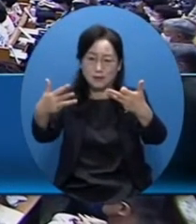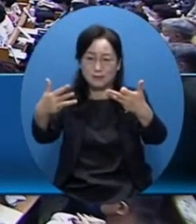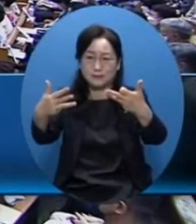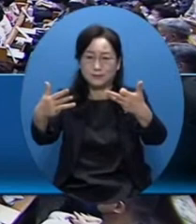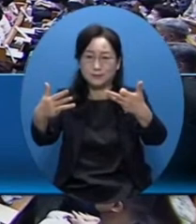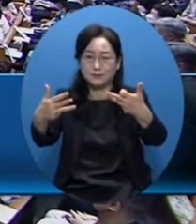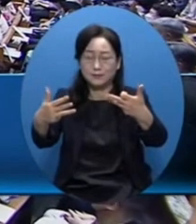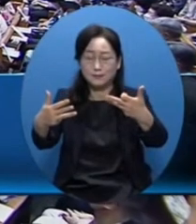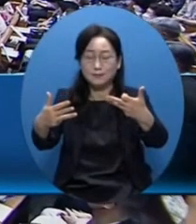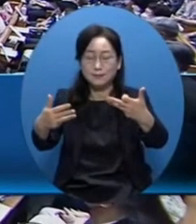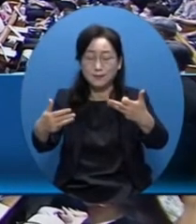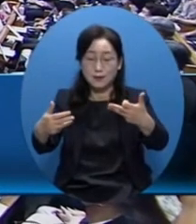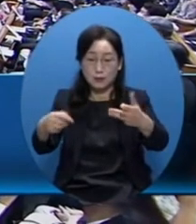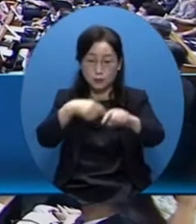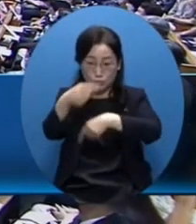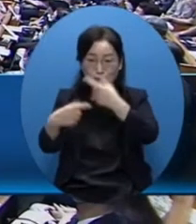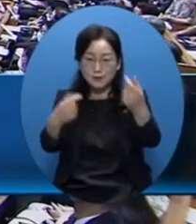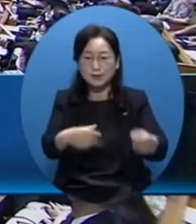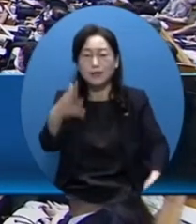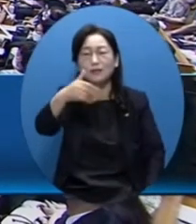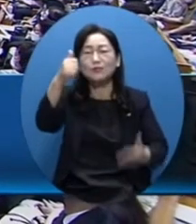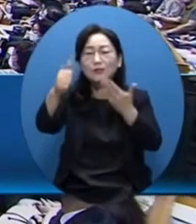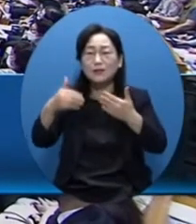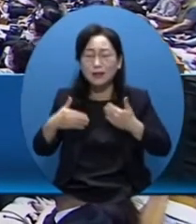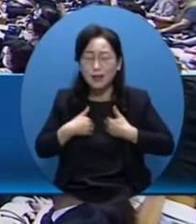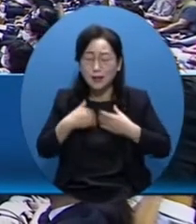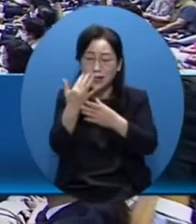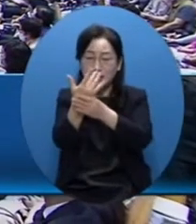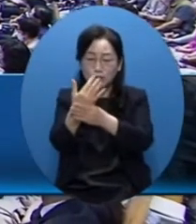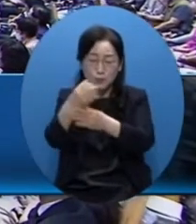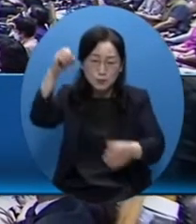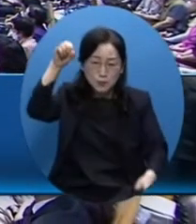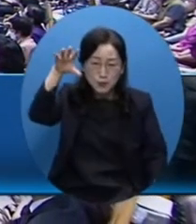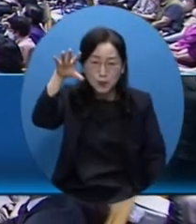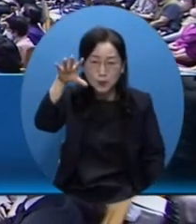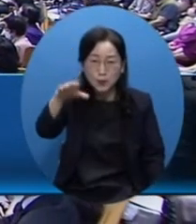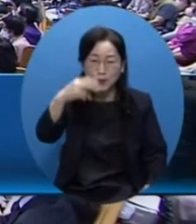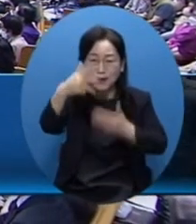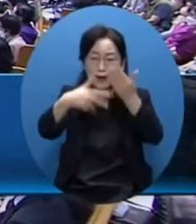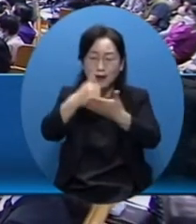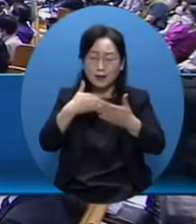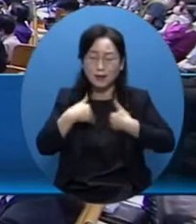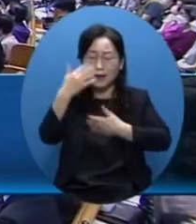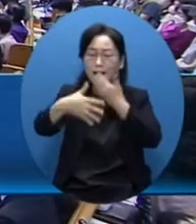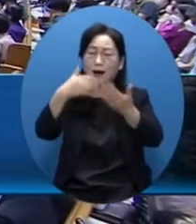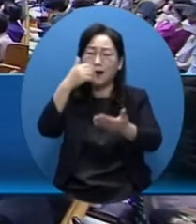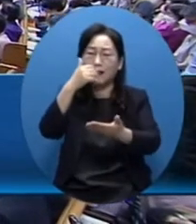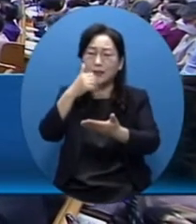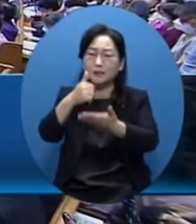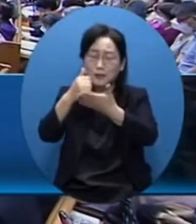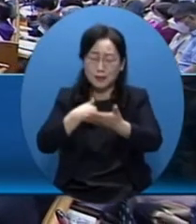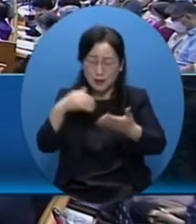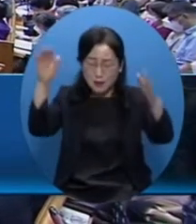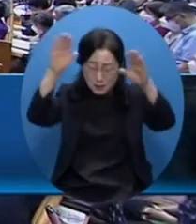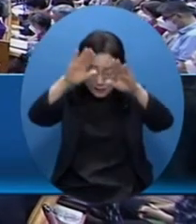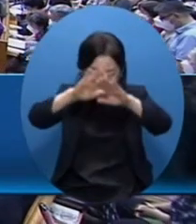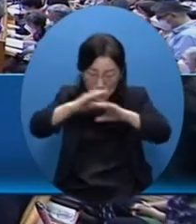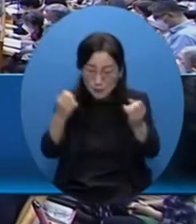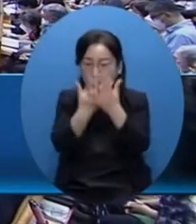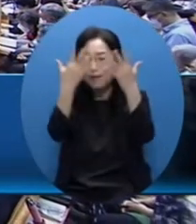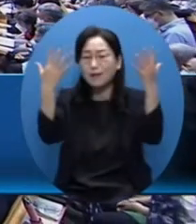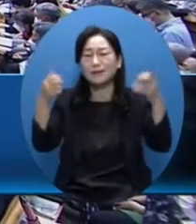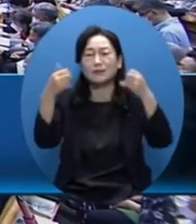말씀을 다시 공덕 합니다 주께서 나의 투구를 결심 이어 야외 내 하나님이 내 흑암을 밝힐 시디